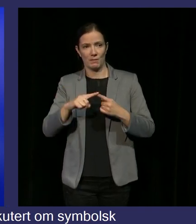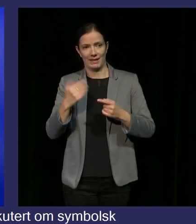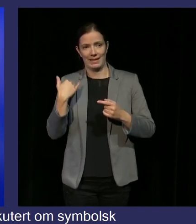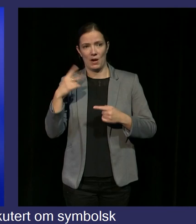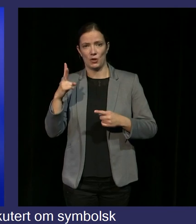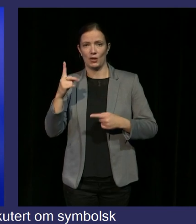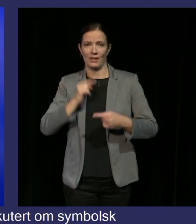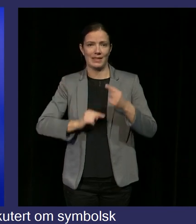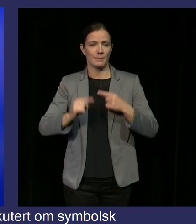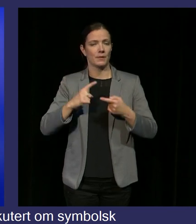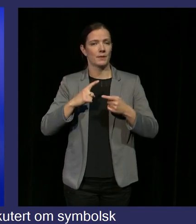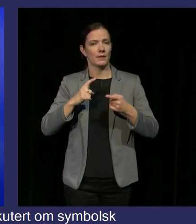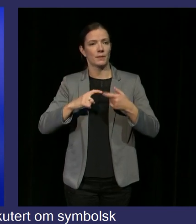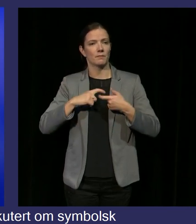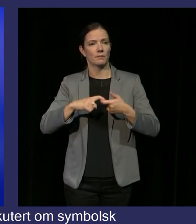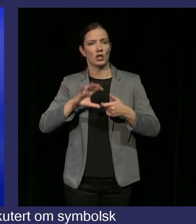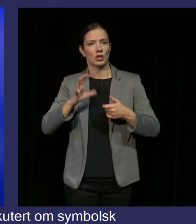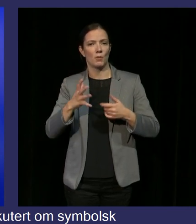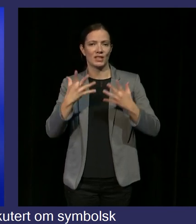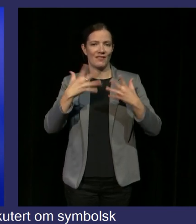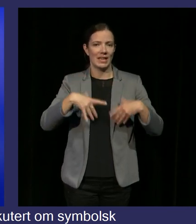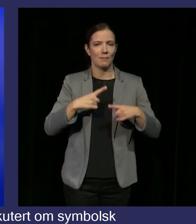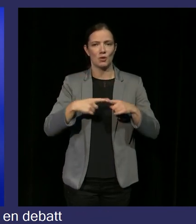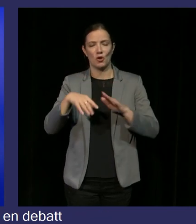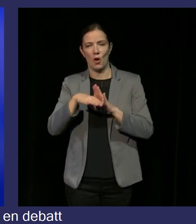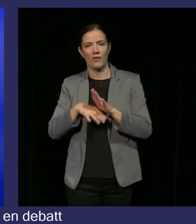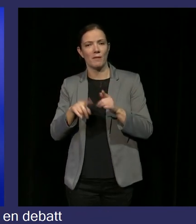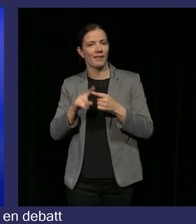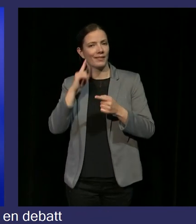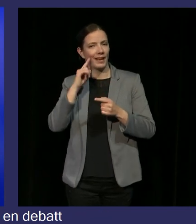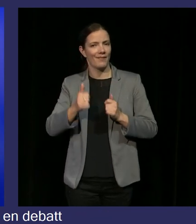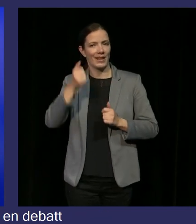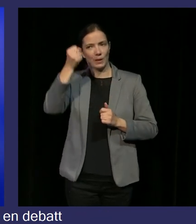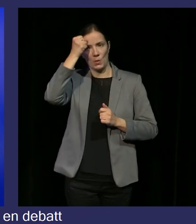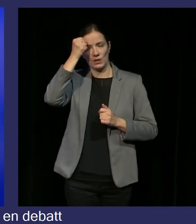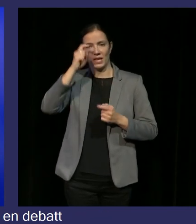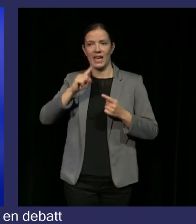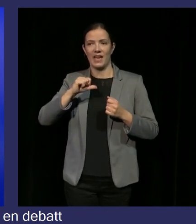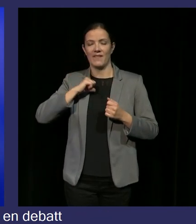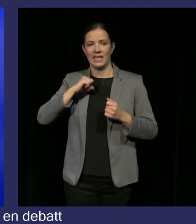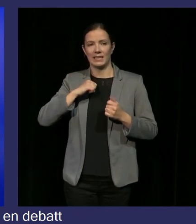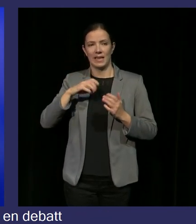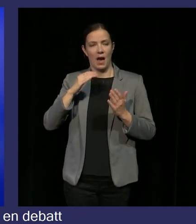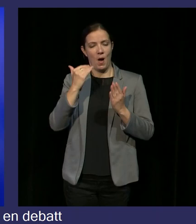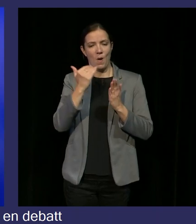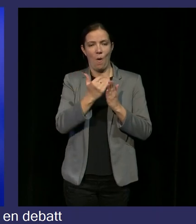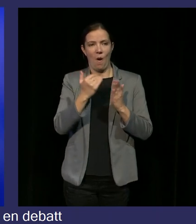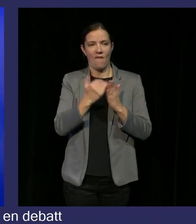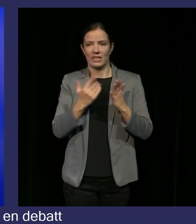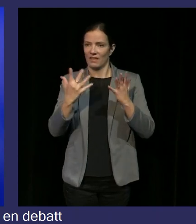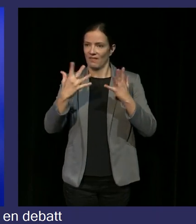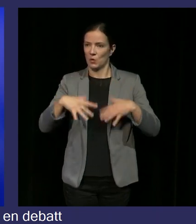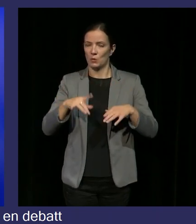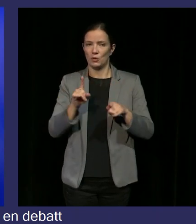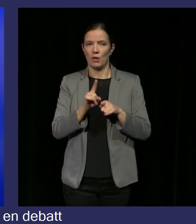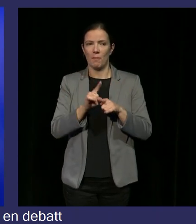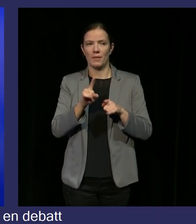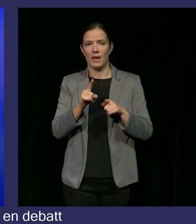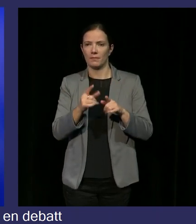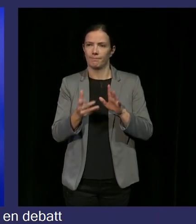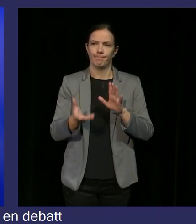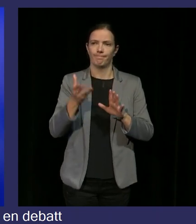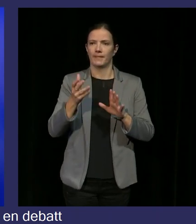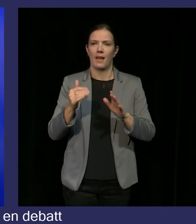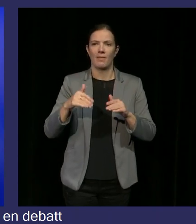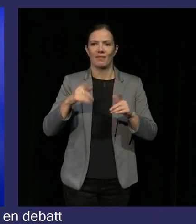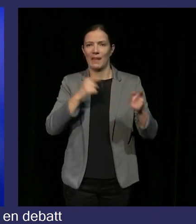om symboliske virkninger og lover, men jeg mener at det veldig viktig å huske på at hvis man setter altså, lovens funksjon som det å sette en debatt, sette